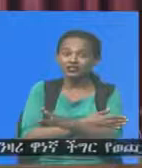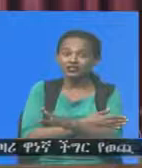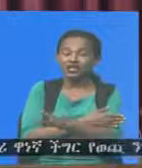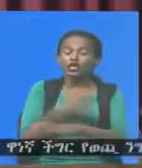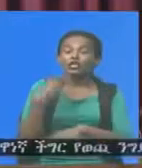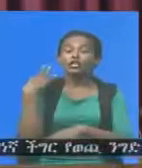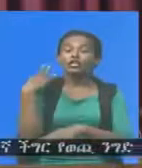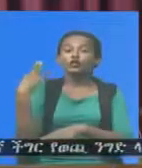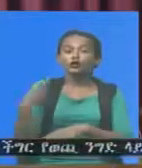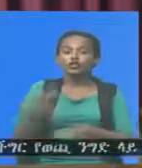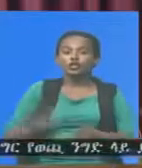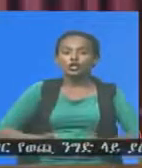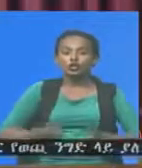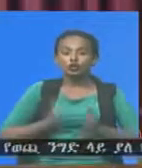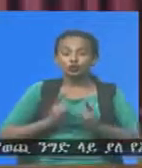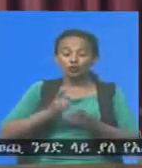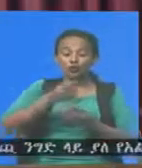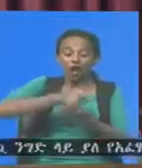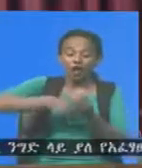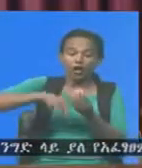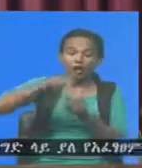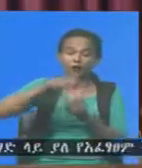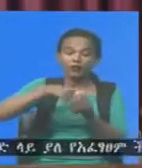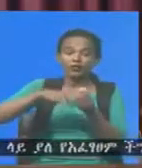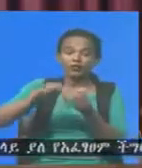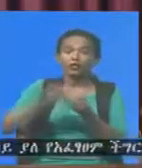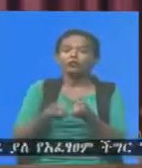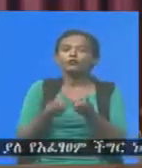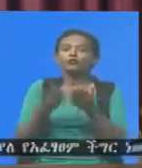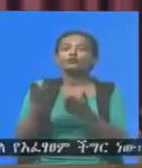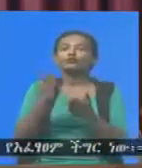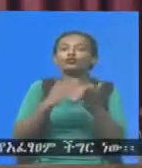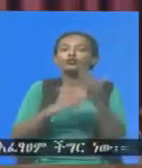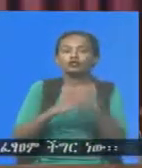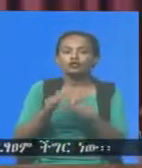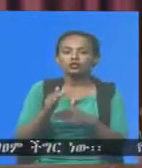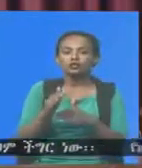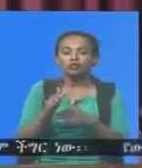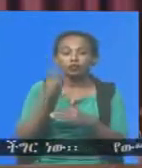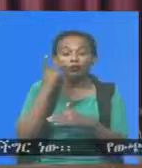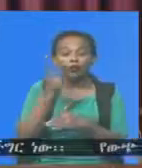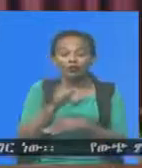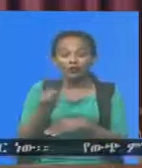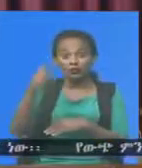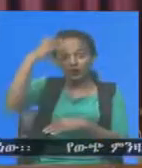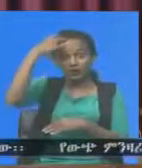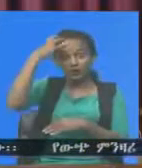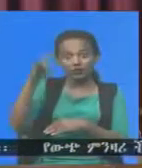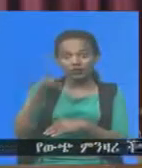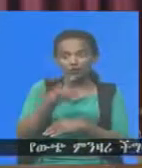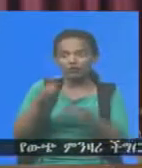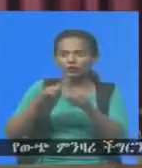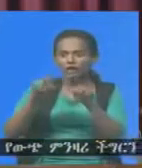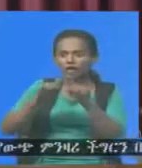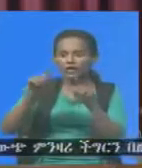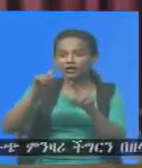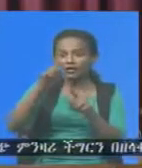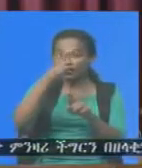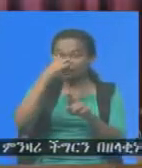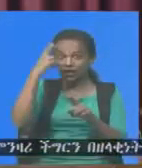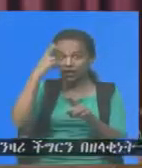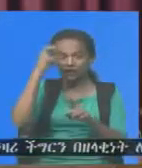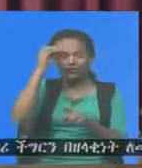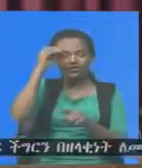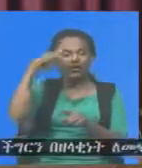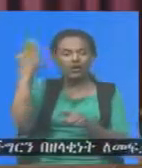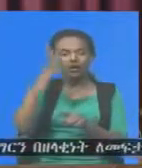የግሎች የሚመሩበት አከባቢ ብዙ ችግር የማይታይበት የመንግስት ሲሆን ግን በተለያየ ምክንያት መዘናጋት የሚፈጠርበት